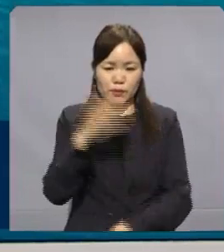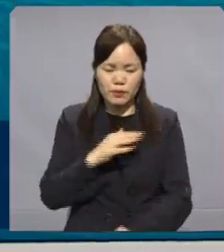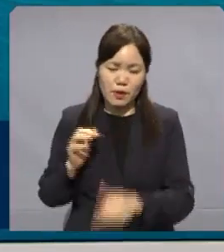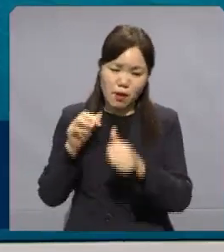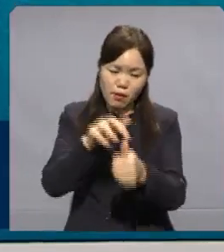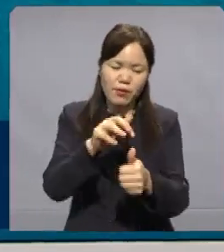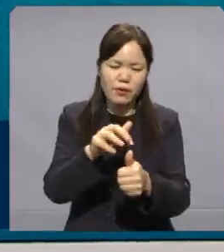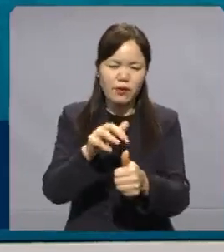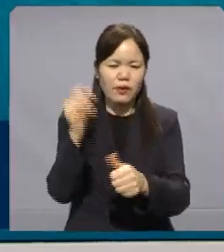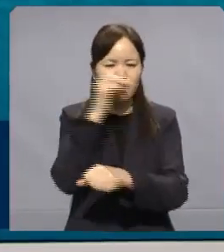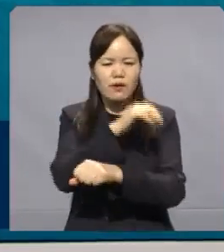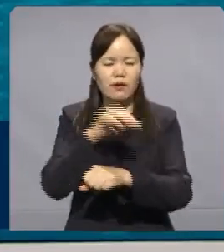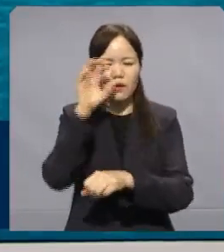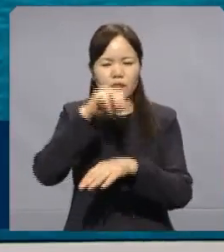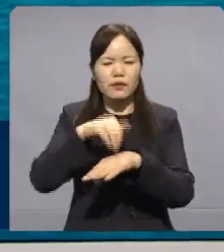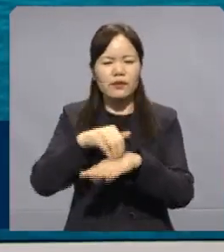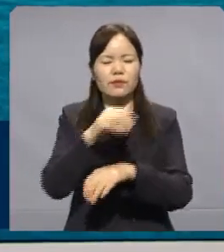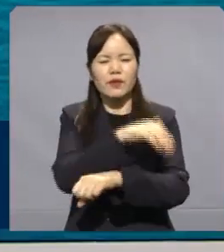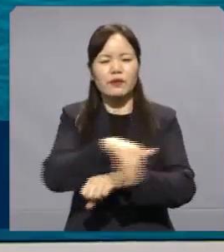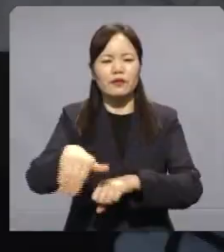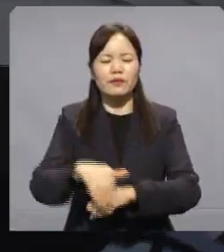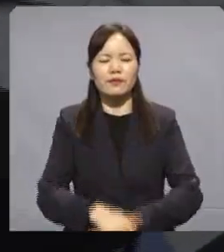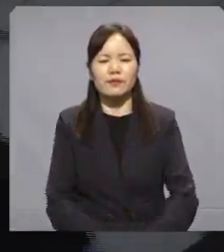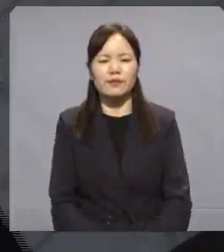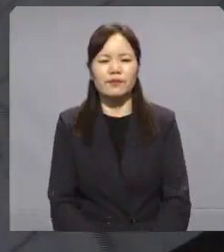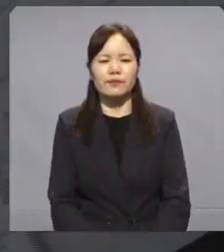구상입니다. 갈태웅 기자입니다.